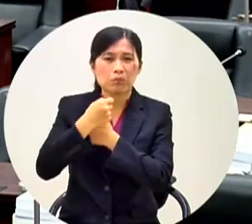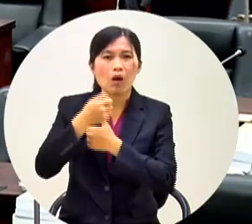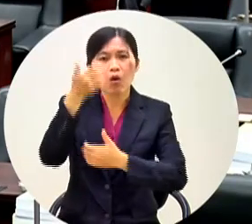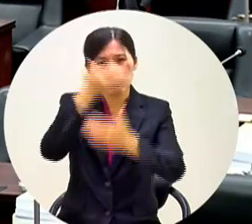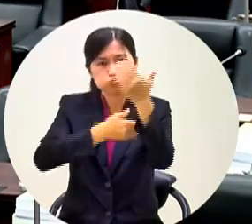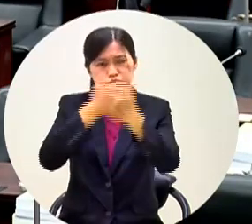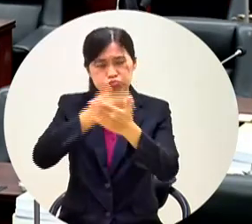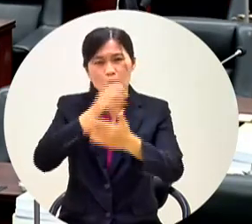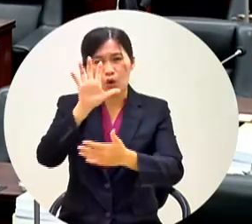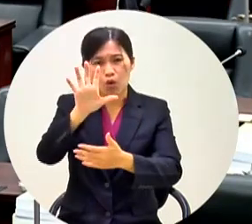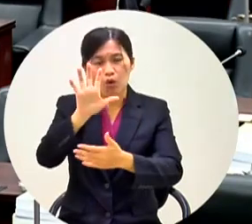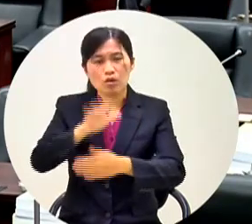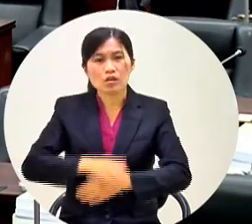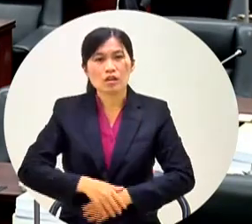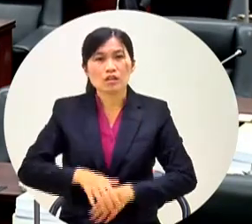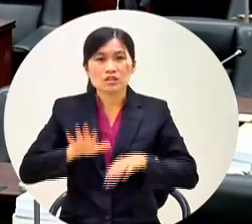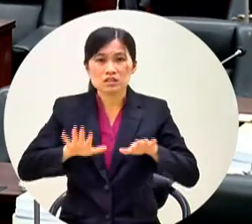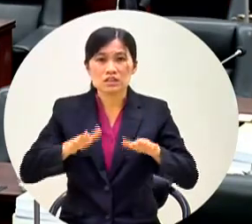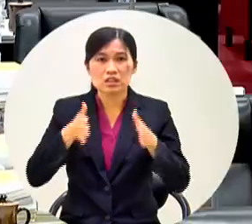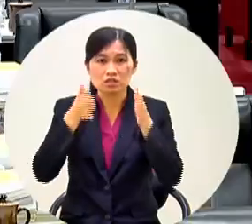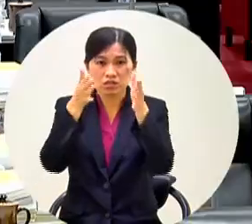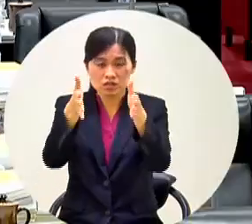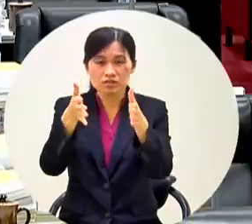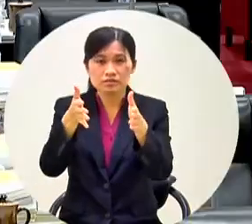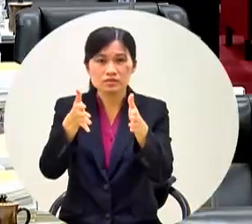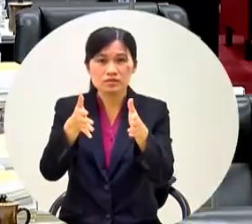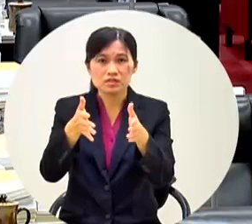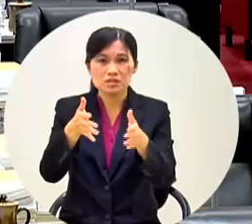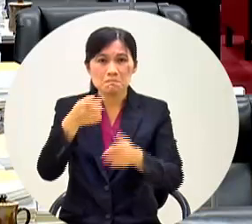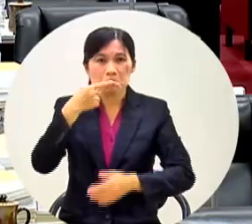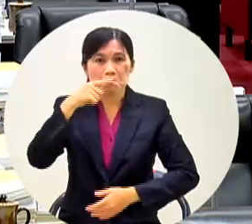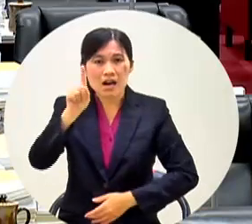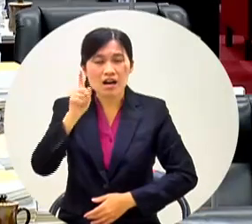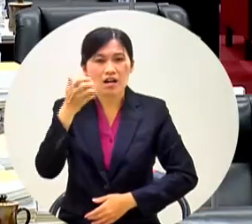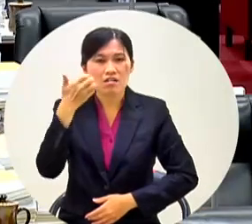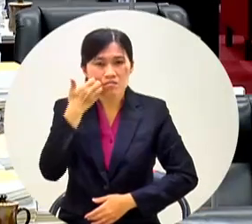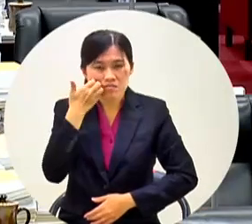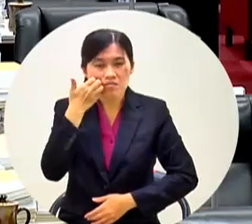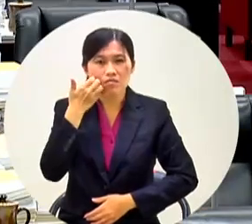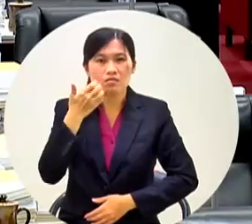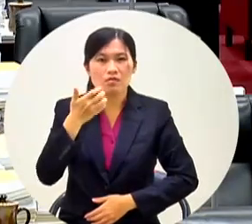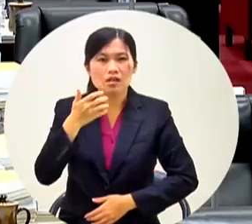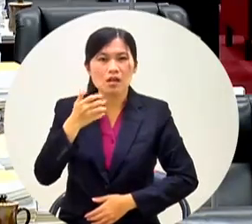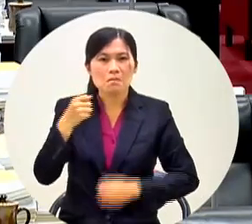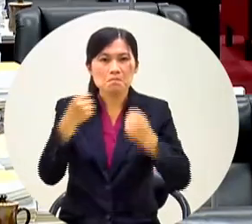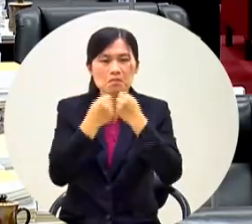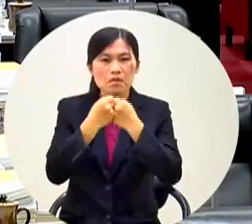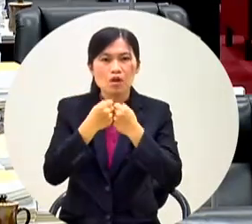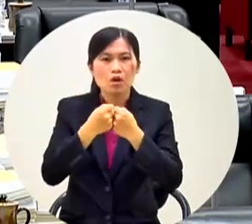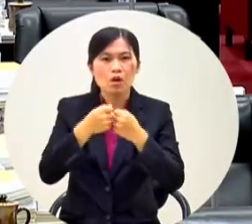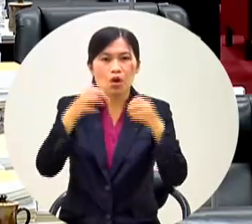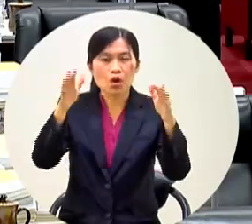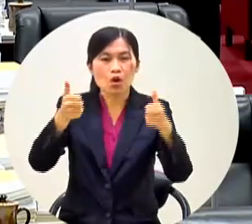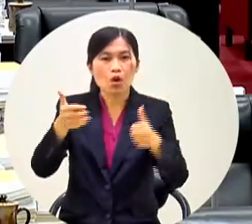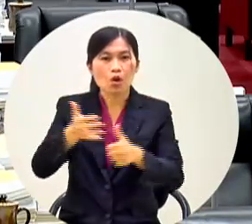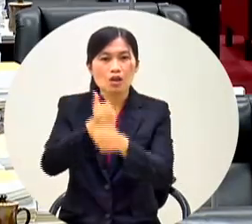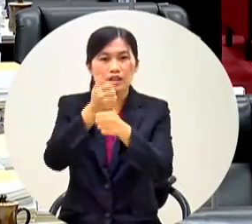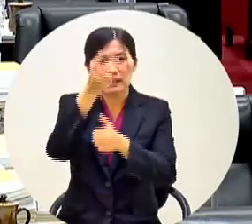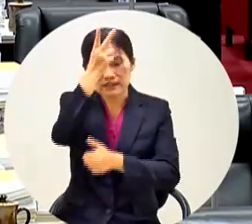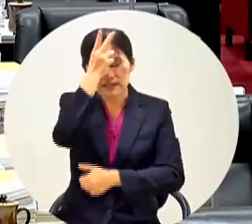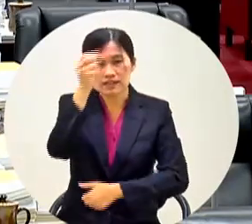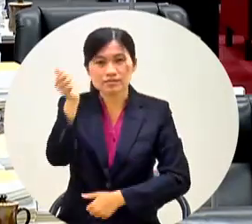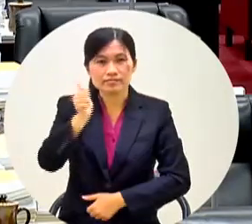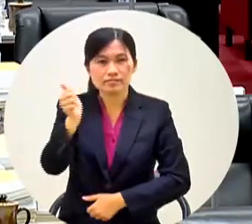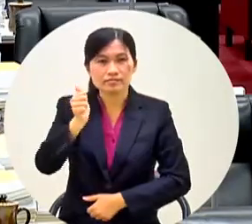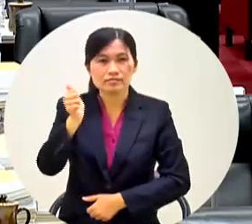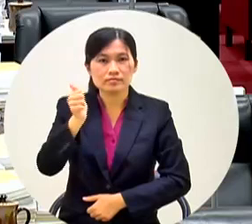控诉几位国民党籍议员的暴力，包含国民党的总召曾俊杰议员对，包含时